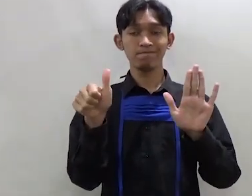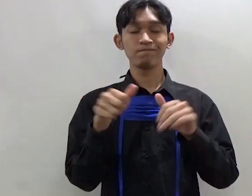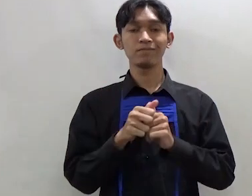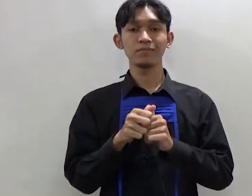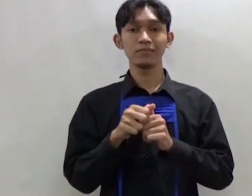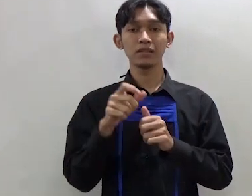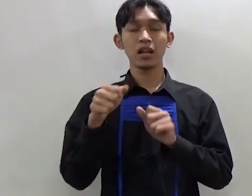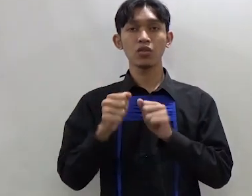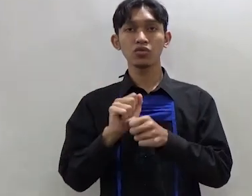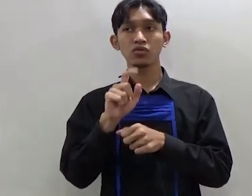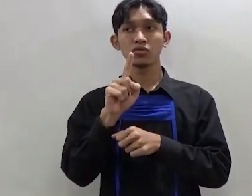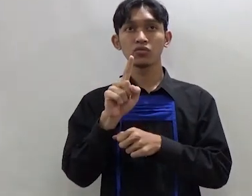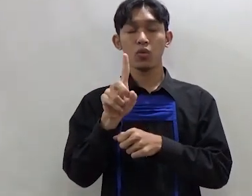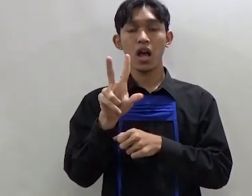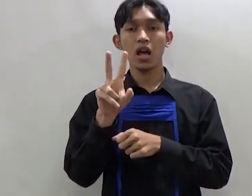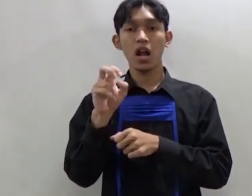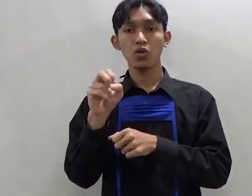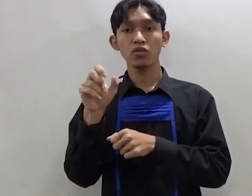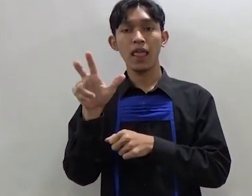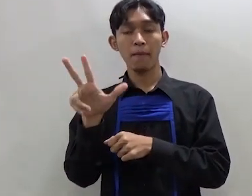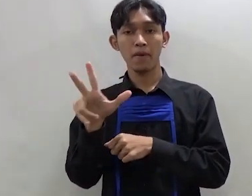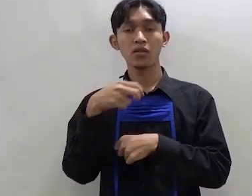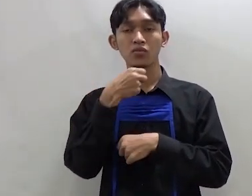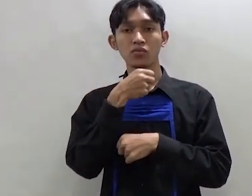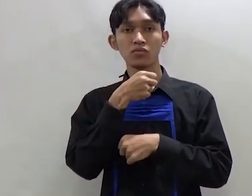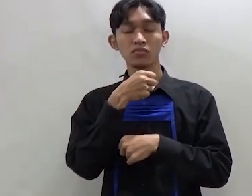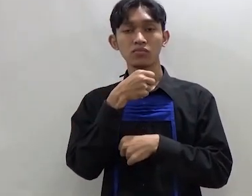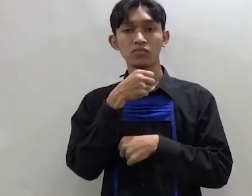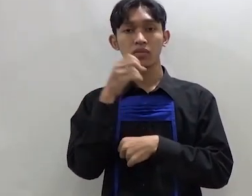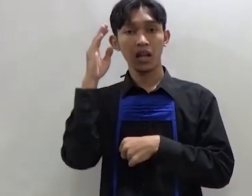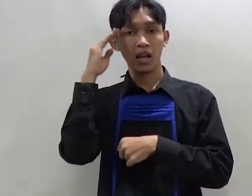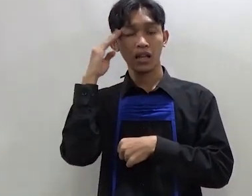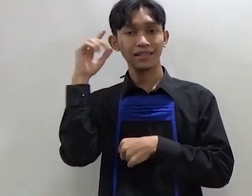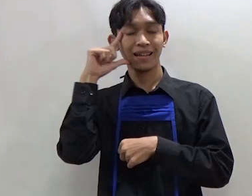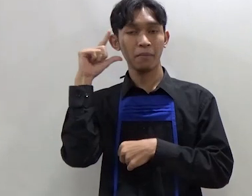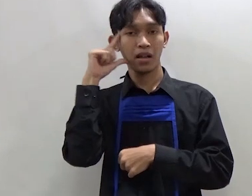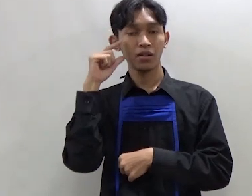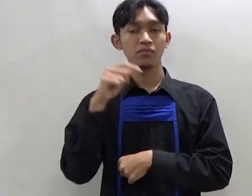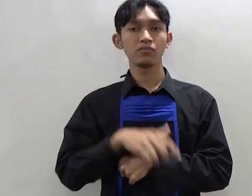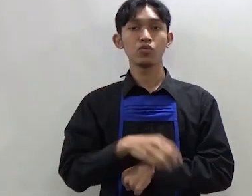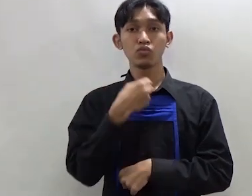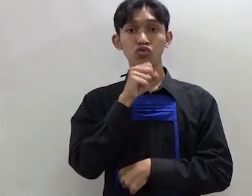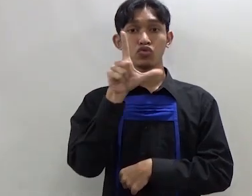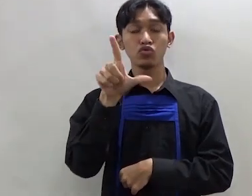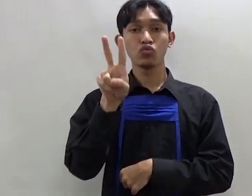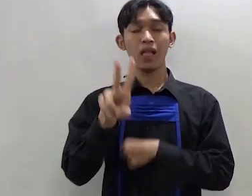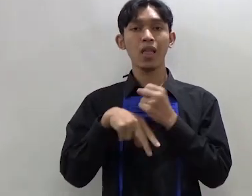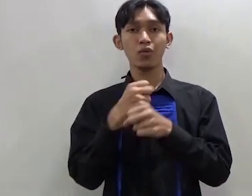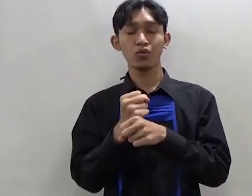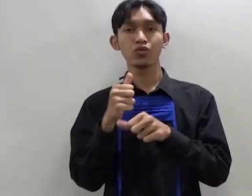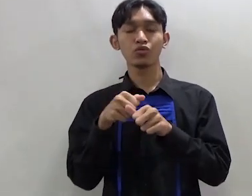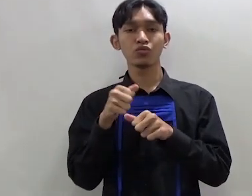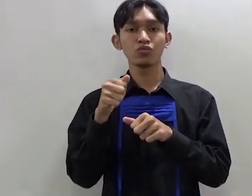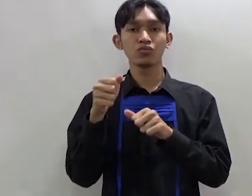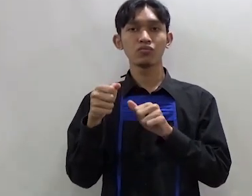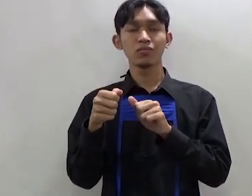Berkaitan dengan bed atau tempat tidur, saya sampaikan bahwa total bed isolasi baik itu